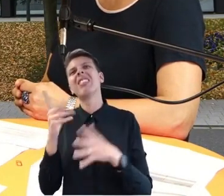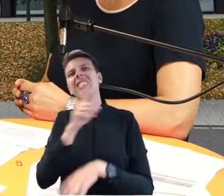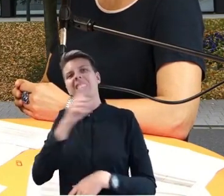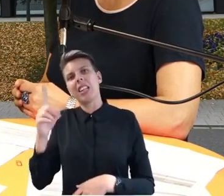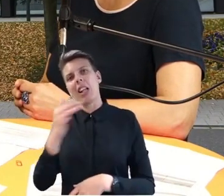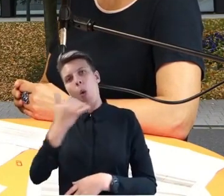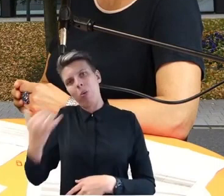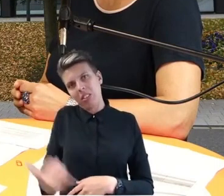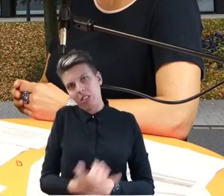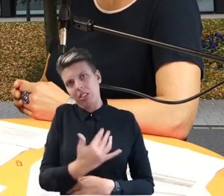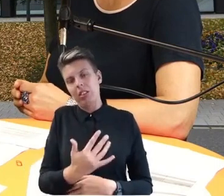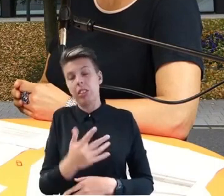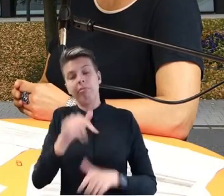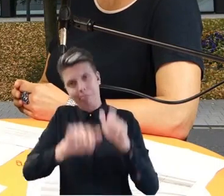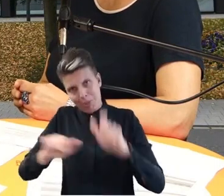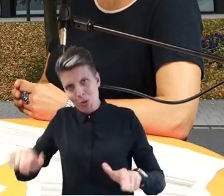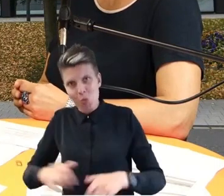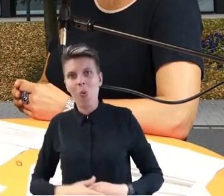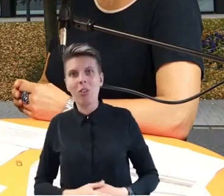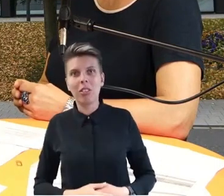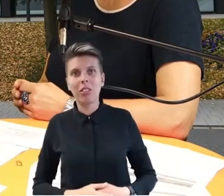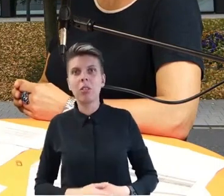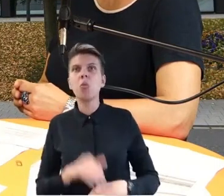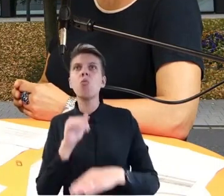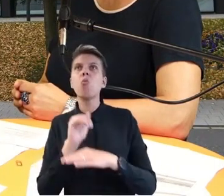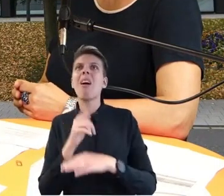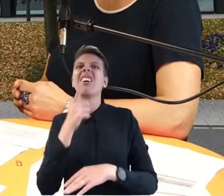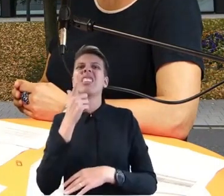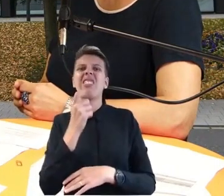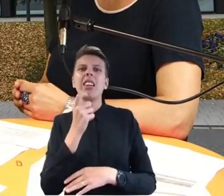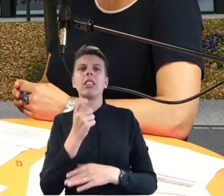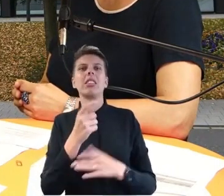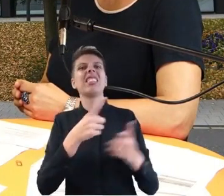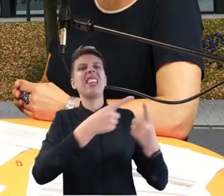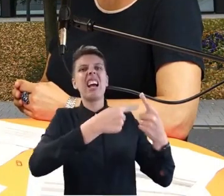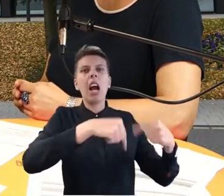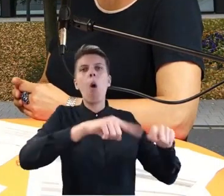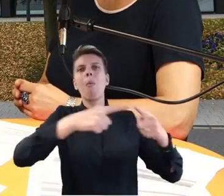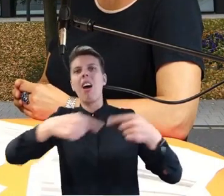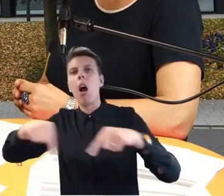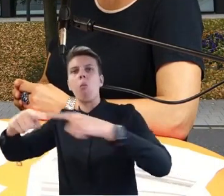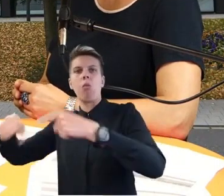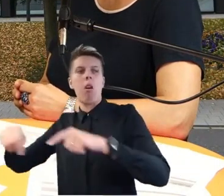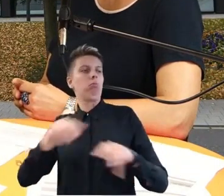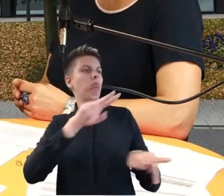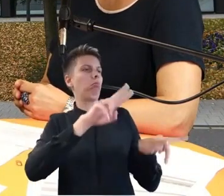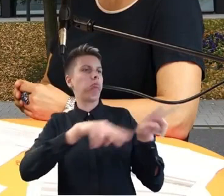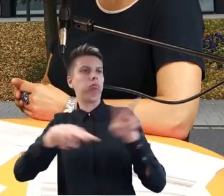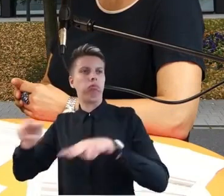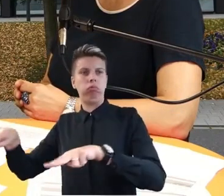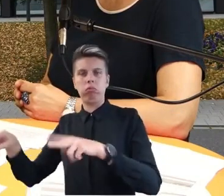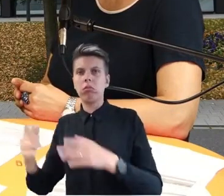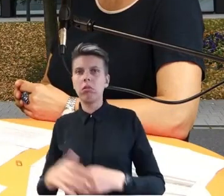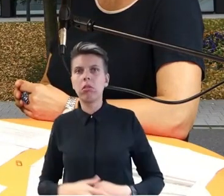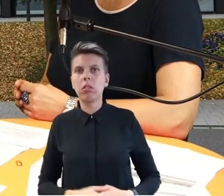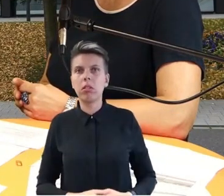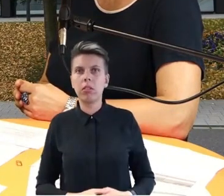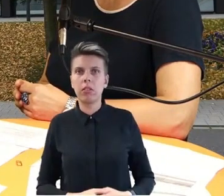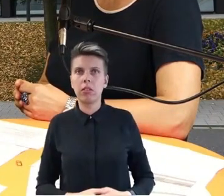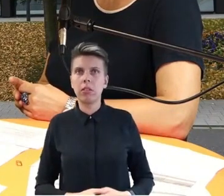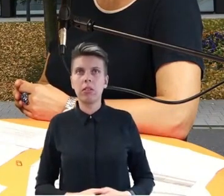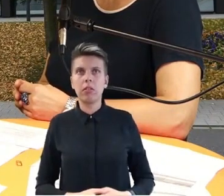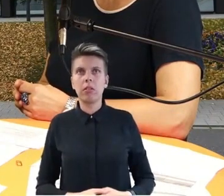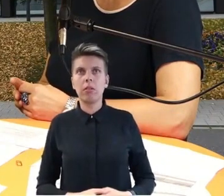bildungseinrichtung mit über 20 ausbildungsräume wir versuchen wirklich die gesamte palette